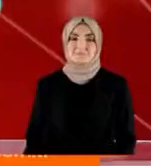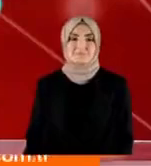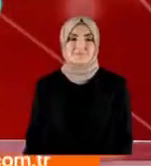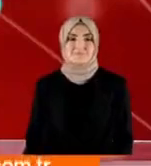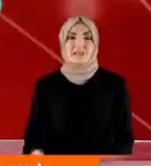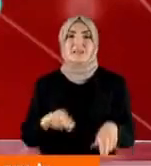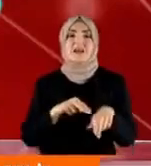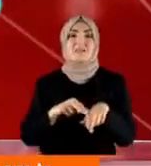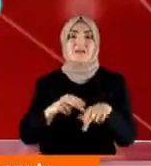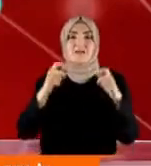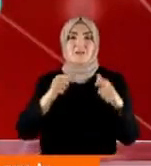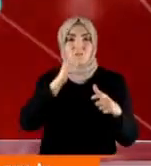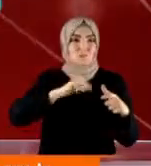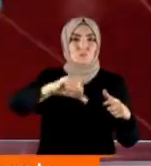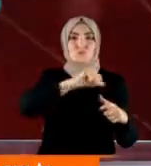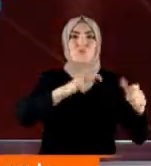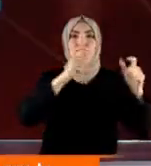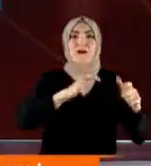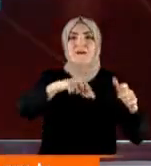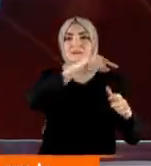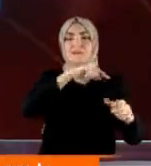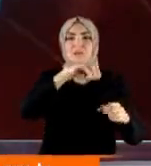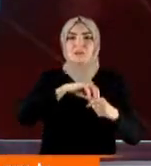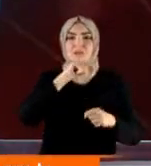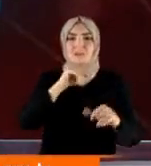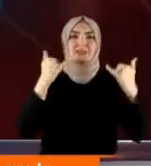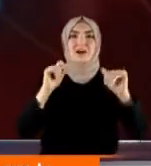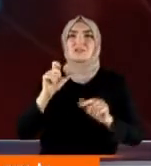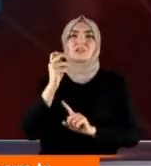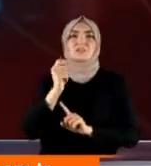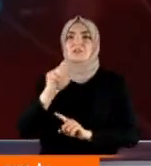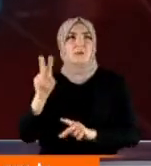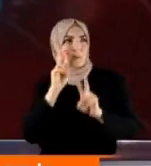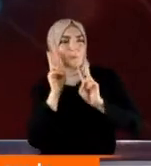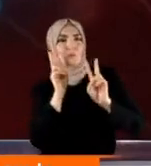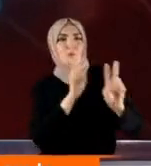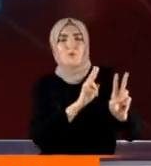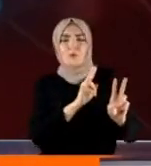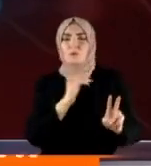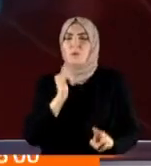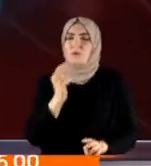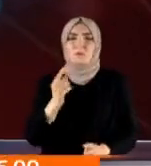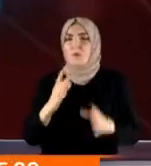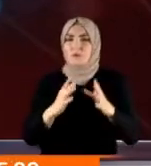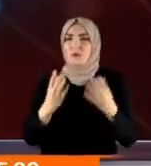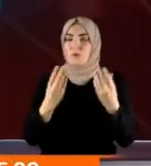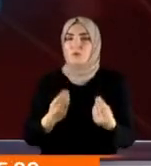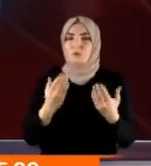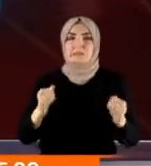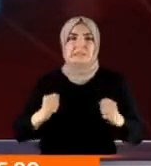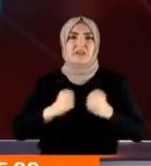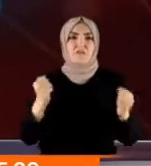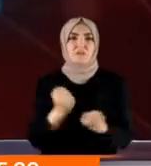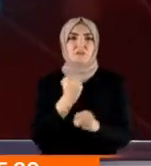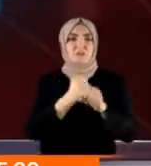Kanarya Adaları'nda tatilcilerin gözleri önünde korkunç bir olay yaşandı. Dev bir kaya uçurumdan koptu ve saniyeler